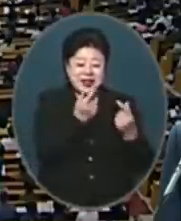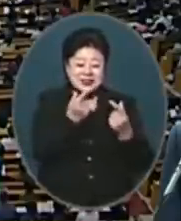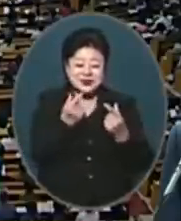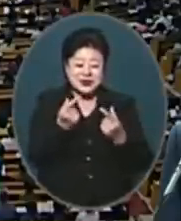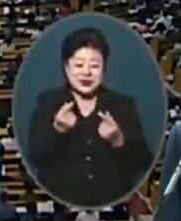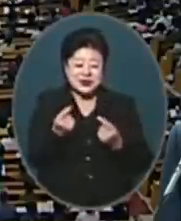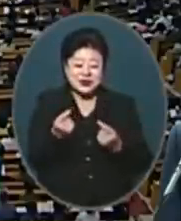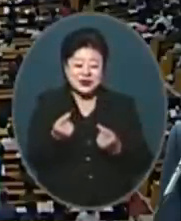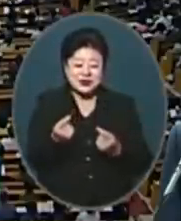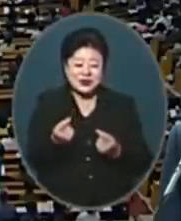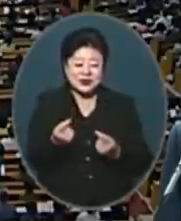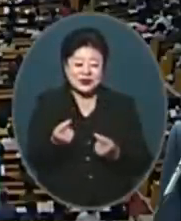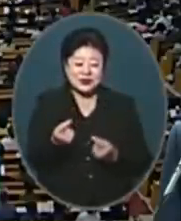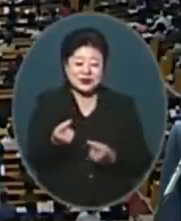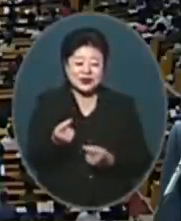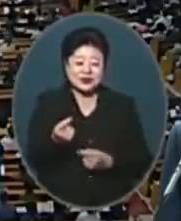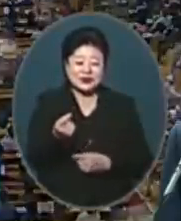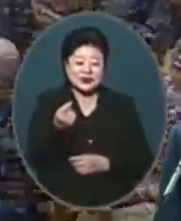잘된 같이